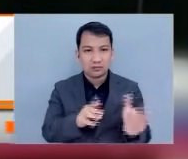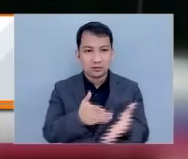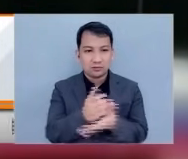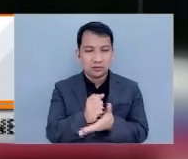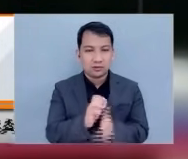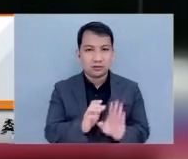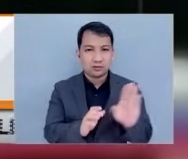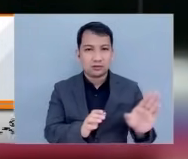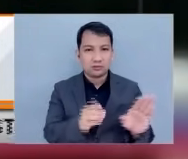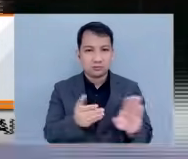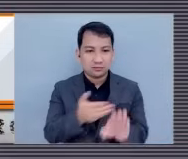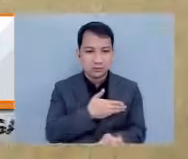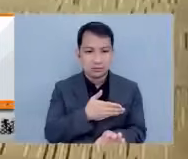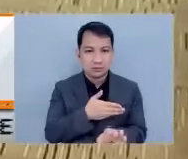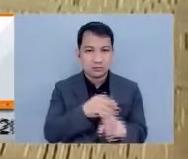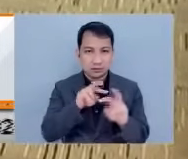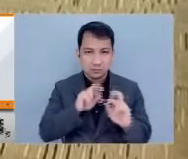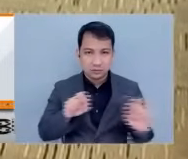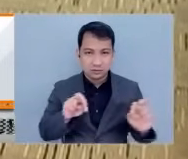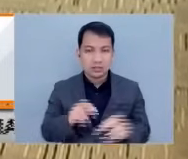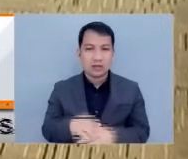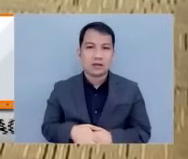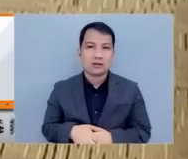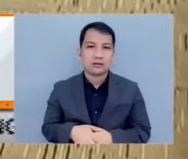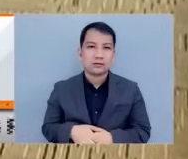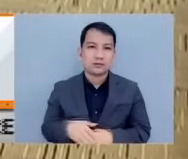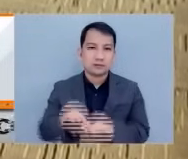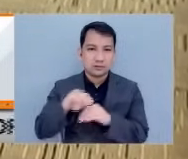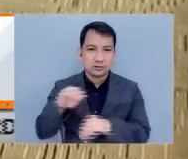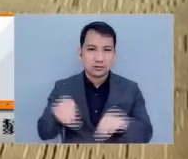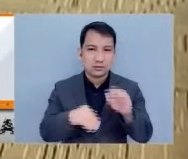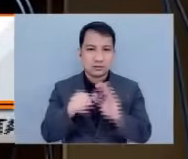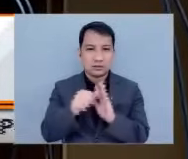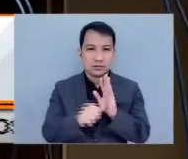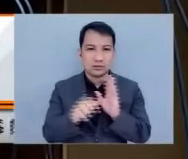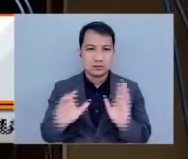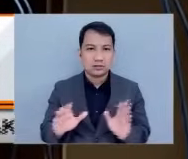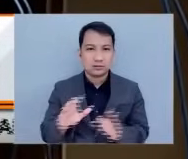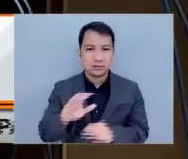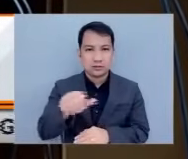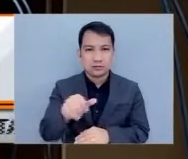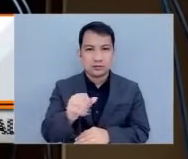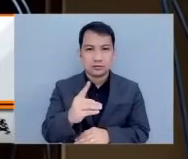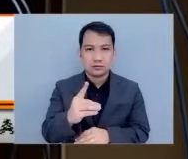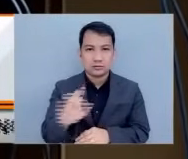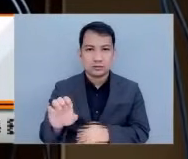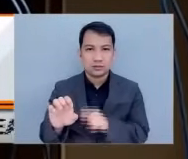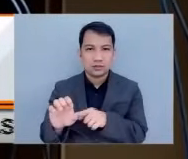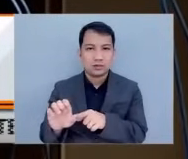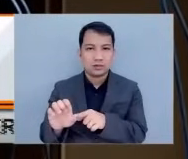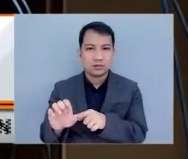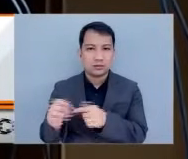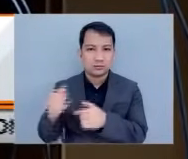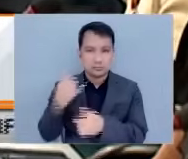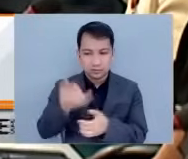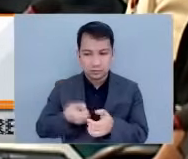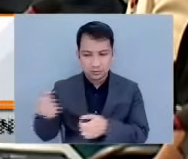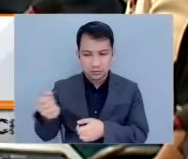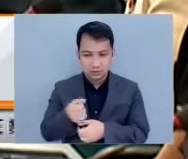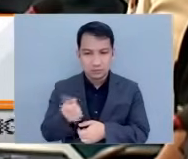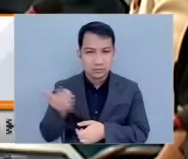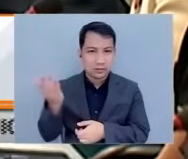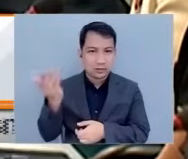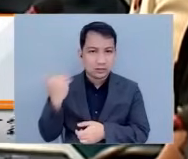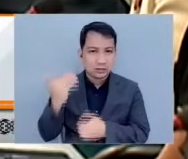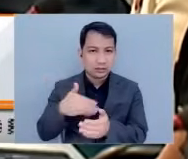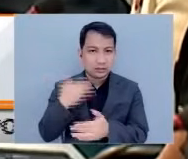preliminary investigation. Pinalitan na ang abogadong yan ni na Direk Jade, pero nakatakda siyang imbitahan sa susunod na pagdinig ng